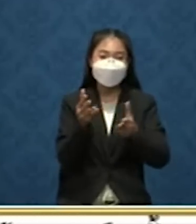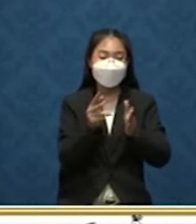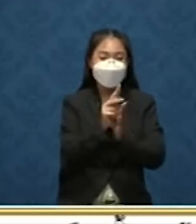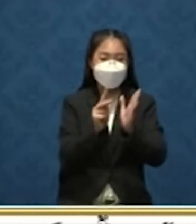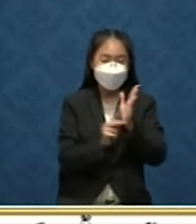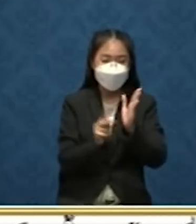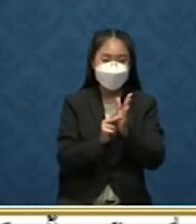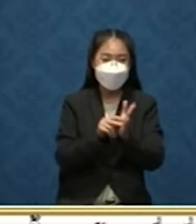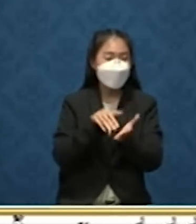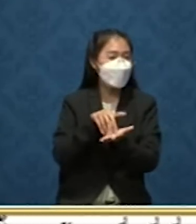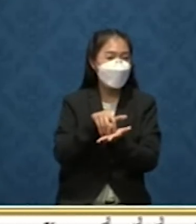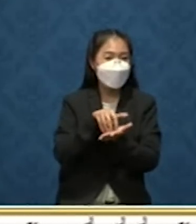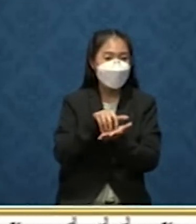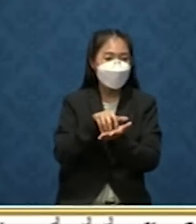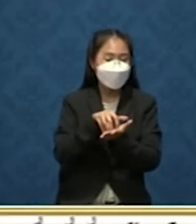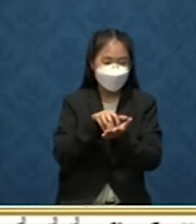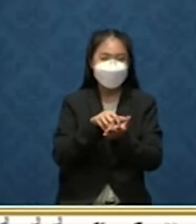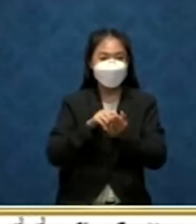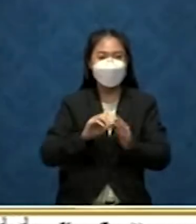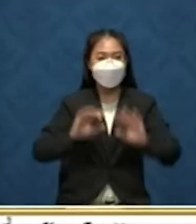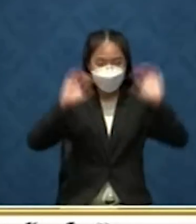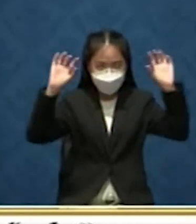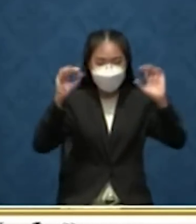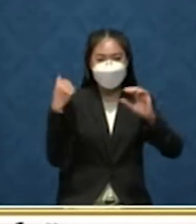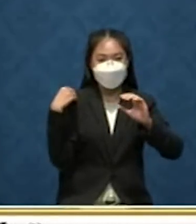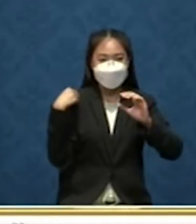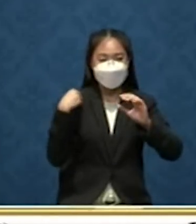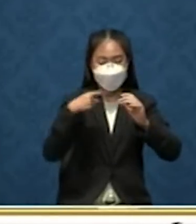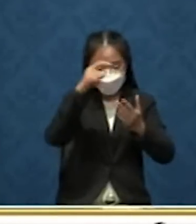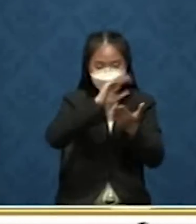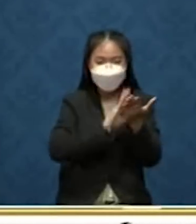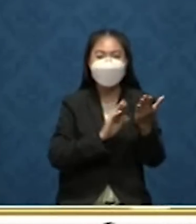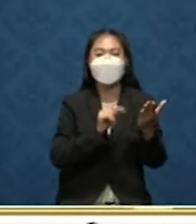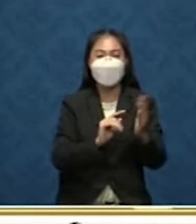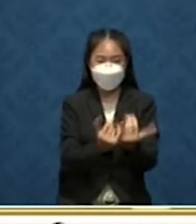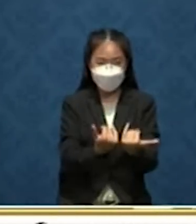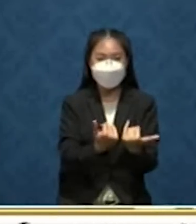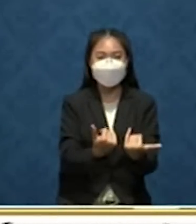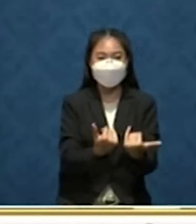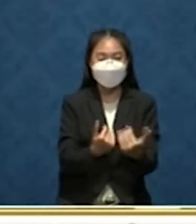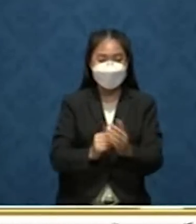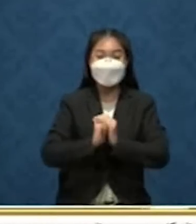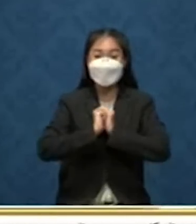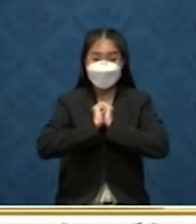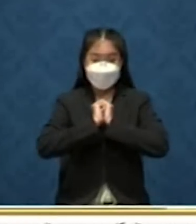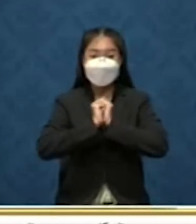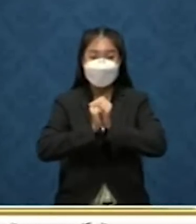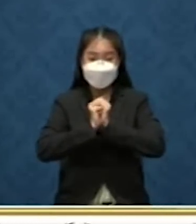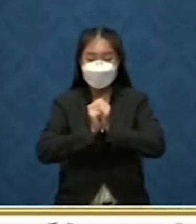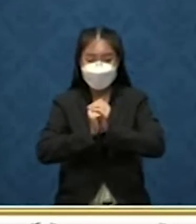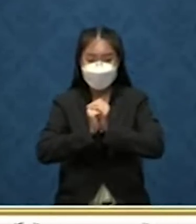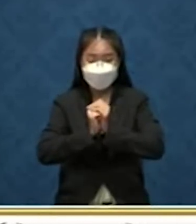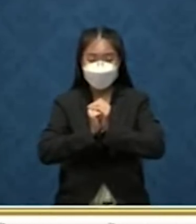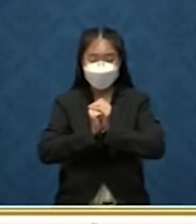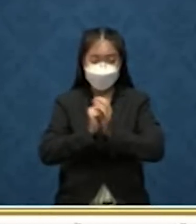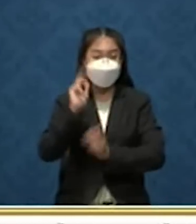งานของหลท40 ไปด้วยการอยุกสลิติคอรัชั่นอย่างเช่น ประเทศไยจีนเท่าลายที่ดังทสุดในช่วง